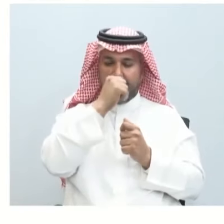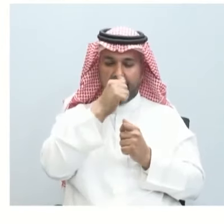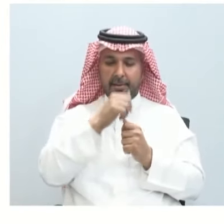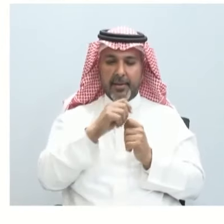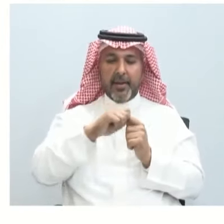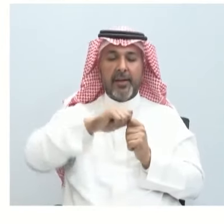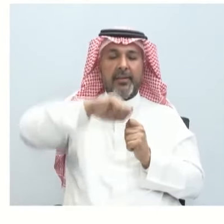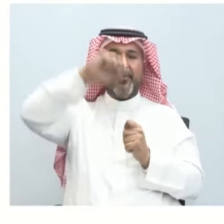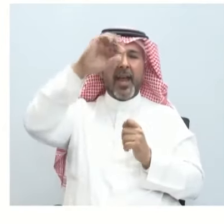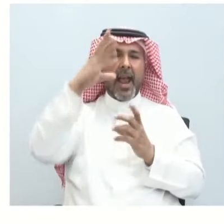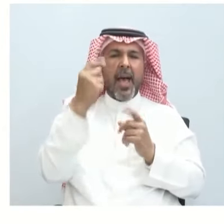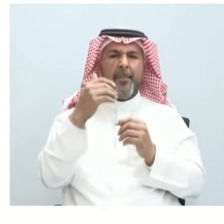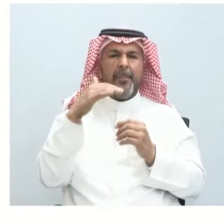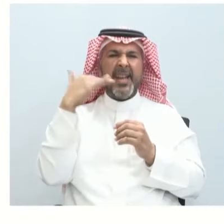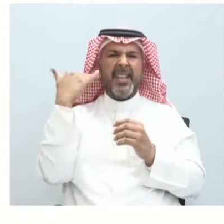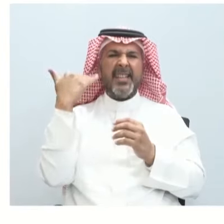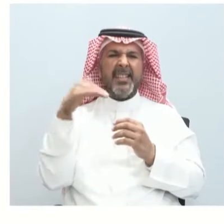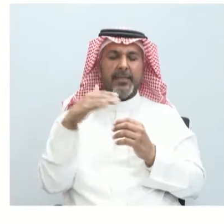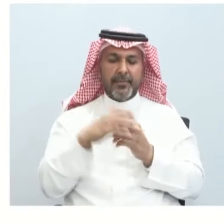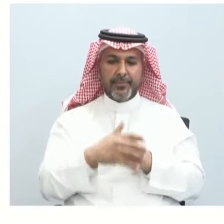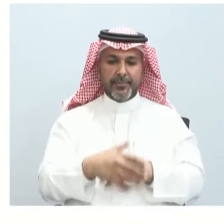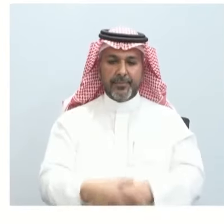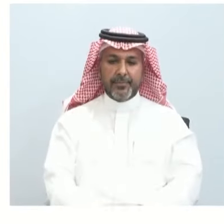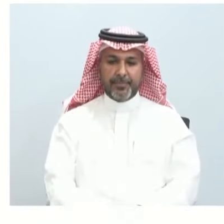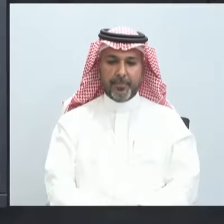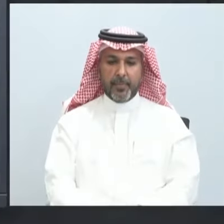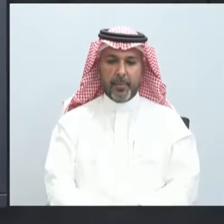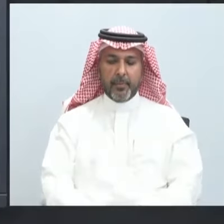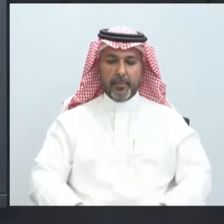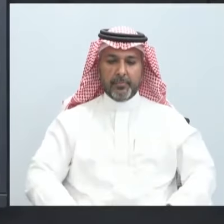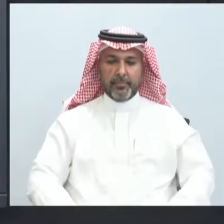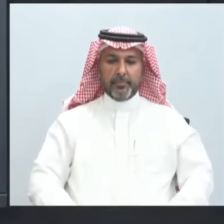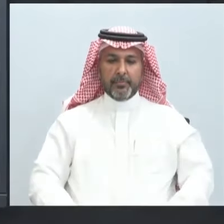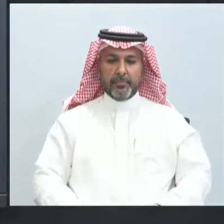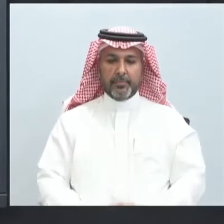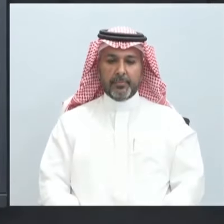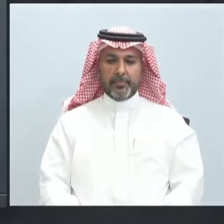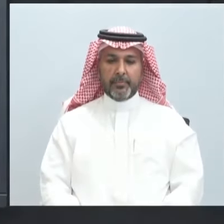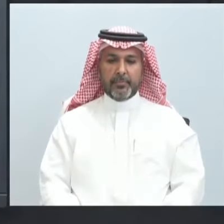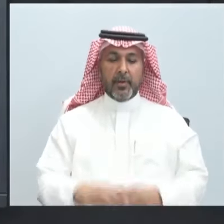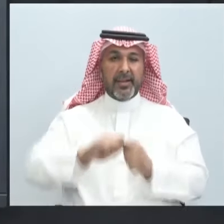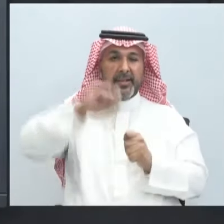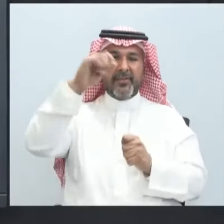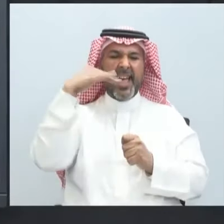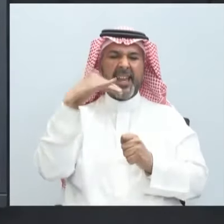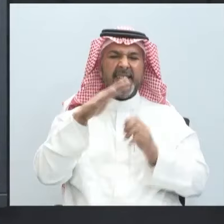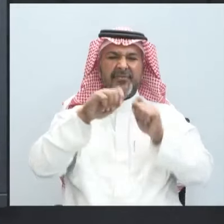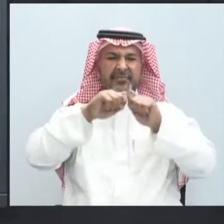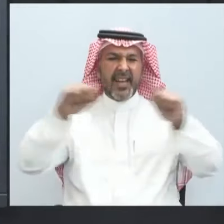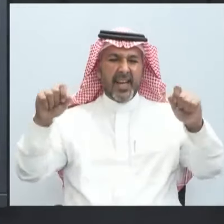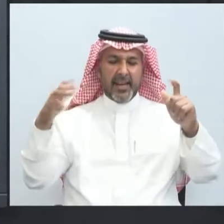من ان نترجم هذا الكلام بمجموعه من الرموز لا يوجد قيمه معينه وانما سنرمز لها اما